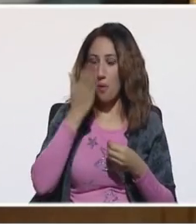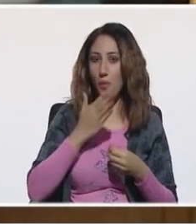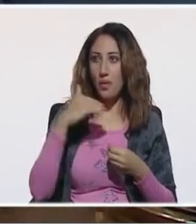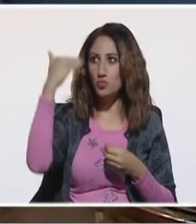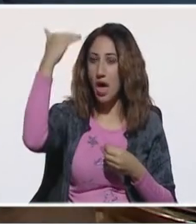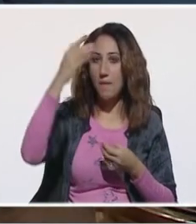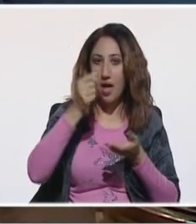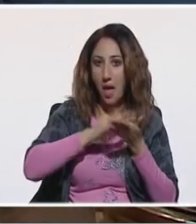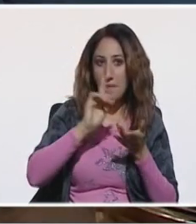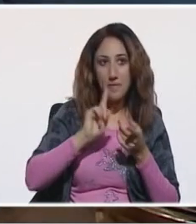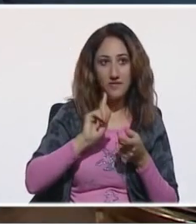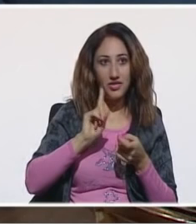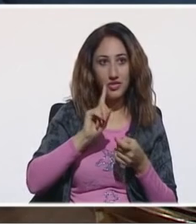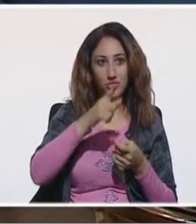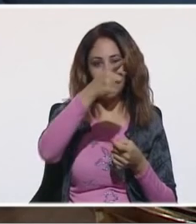حساب للزمن.